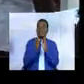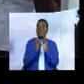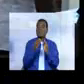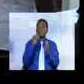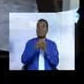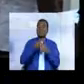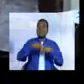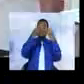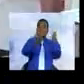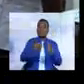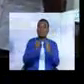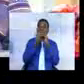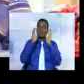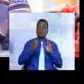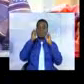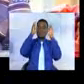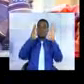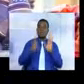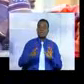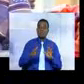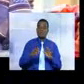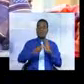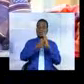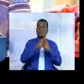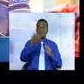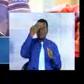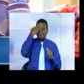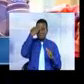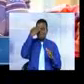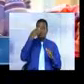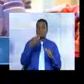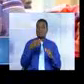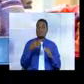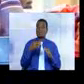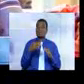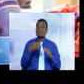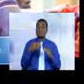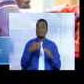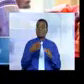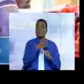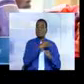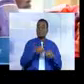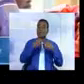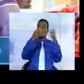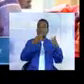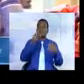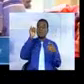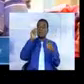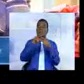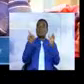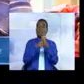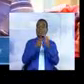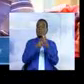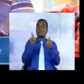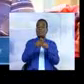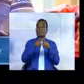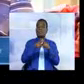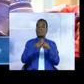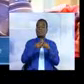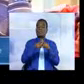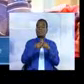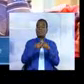c'est donner aux élèves, aux enseignants, la clé du savoir et des connaissances. Et doter ce même établissement d'une